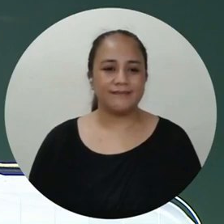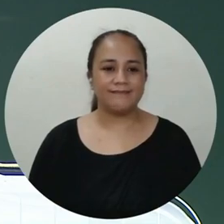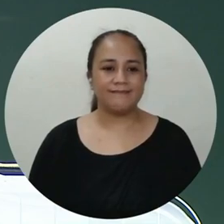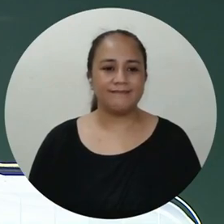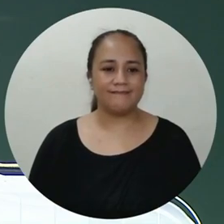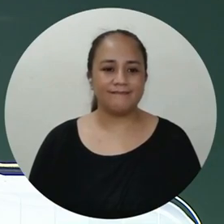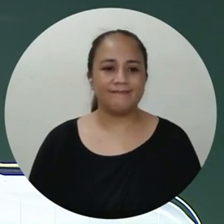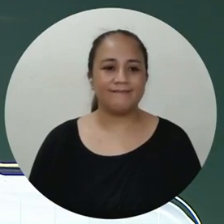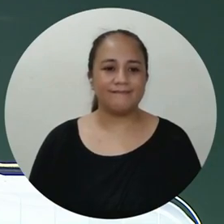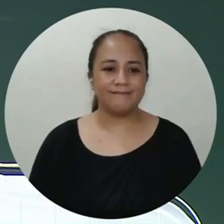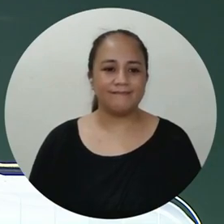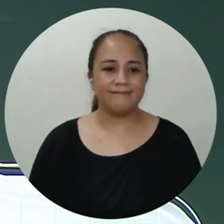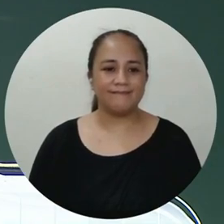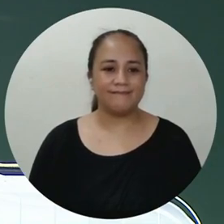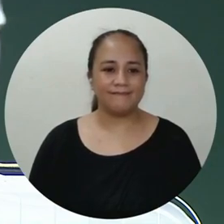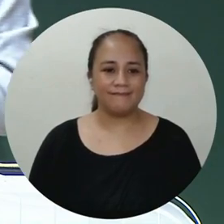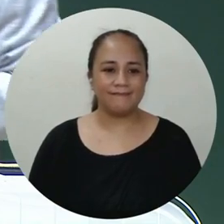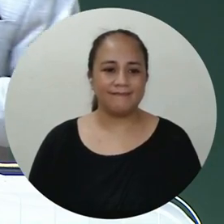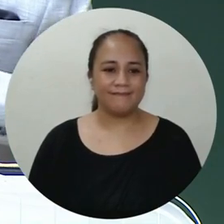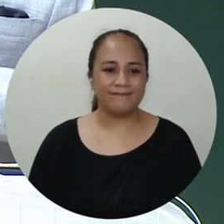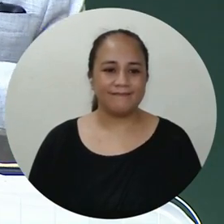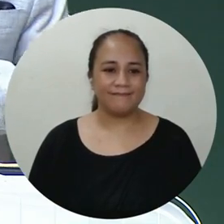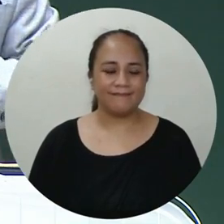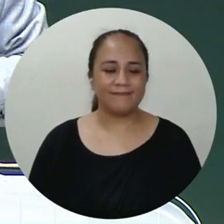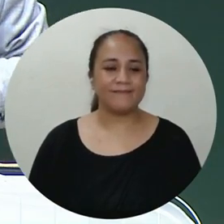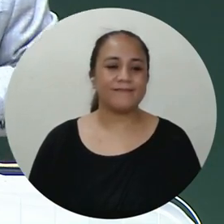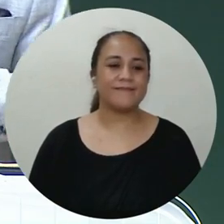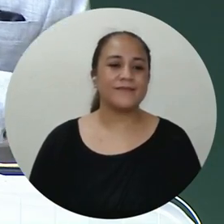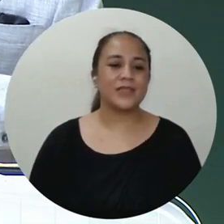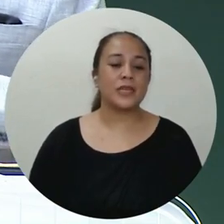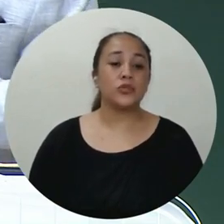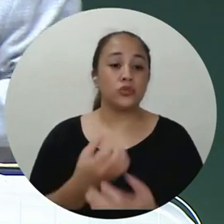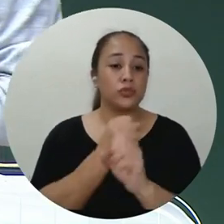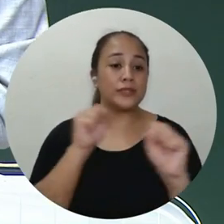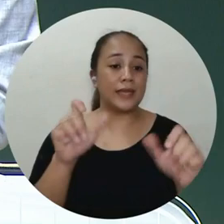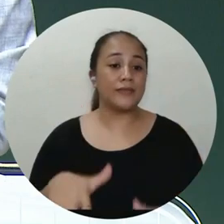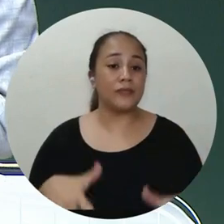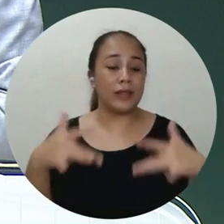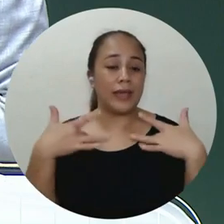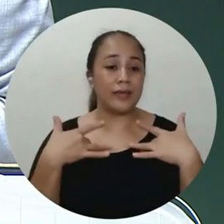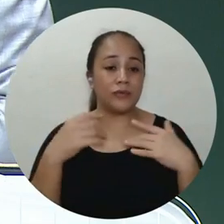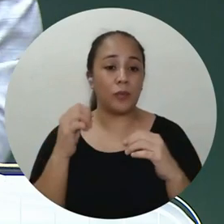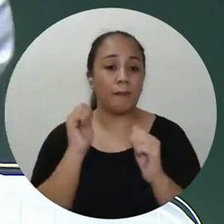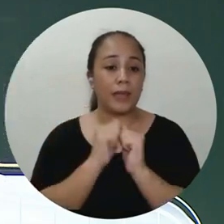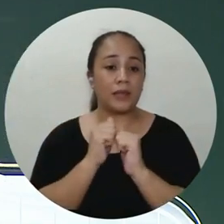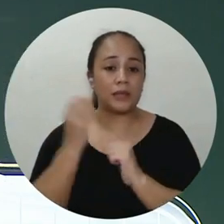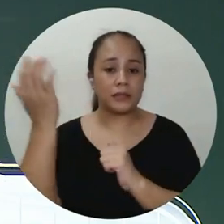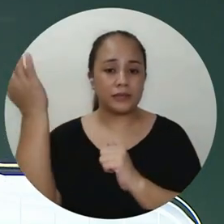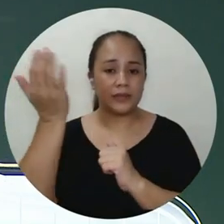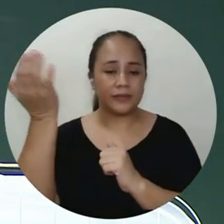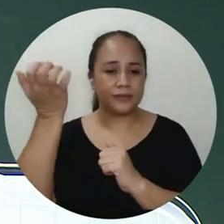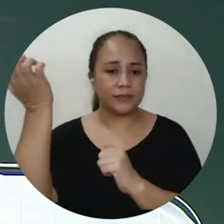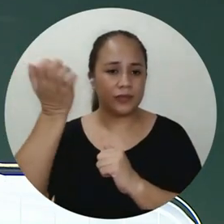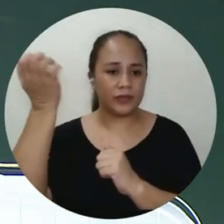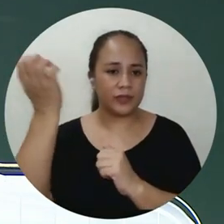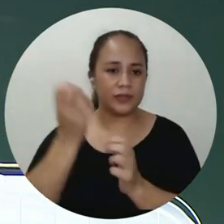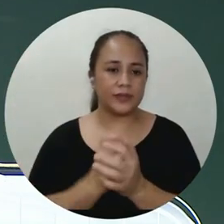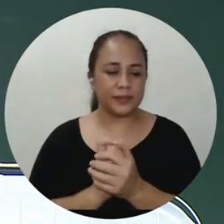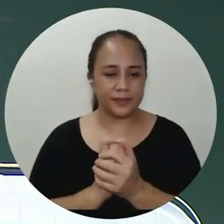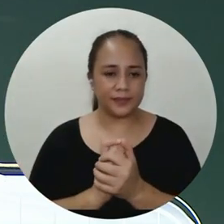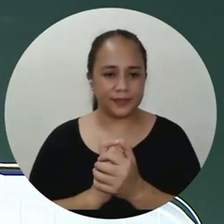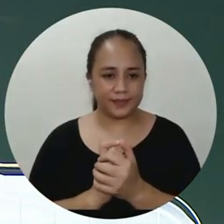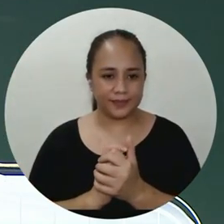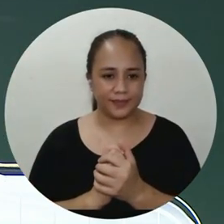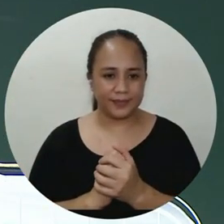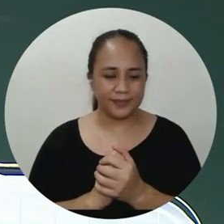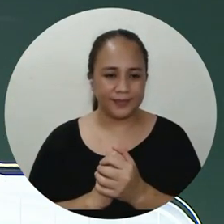생명을 살리는 것이 전도예요. So to save lives is evangelism. 자, 현장에 여러분이